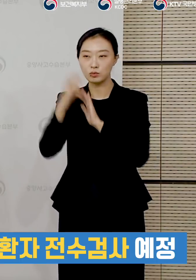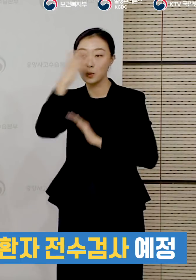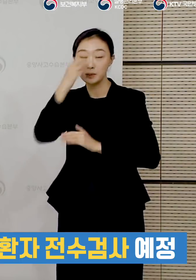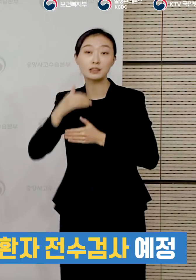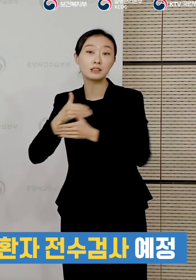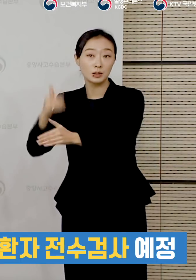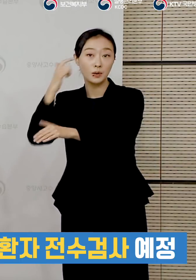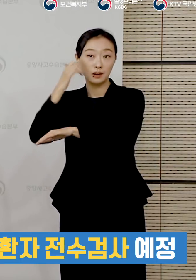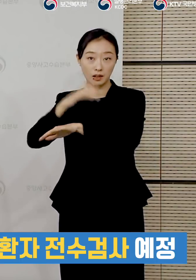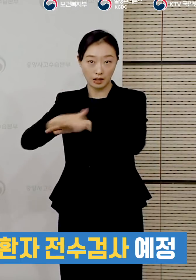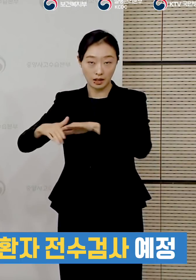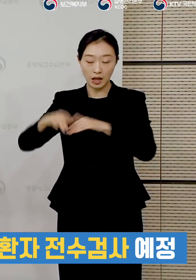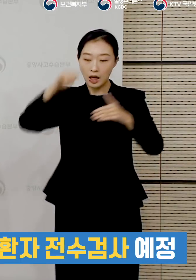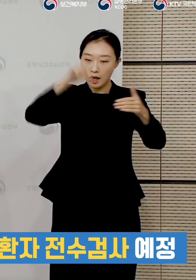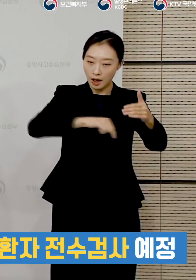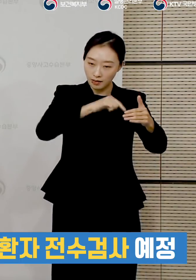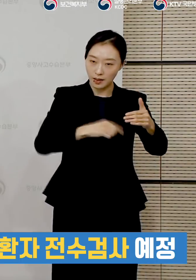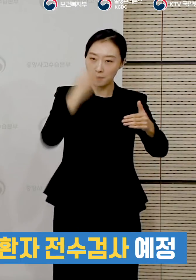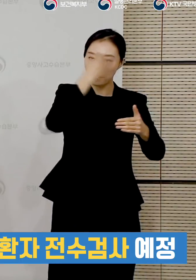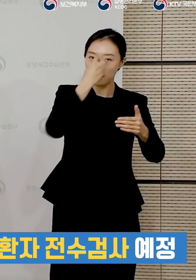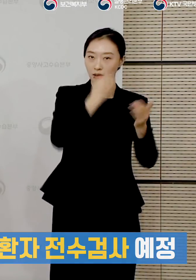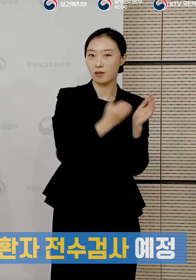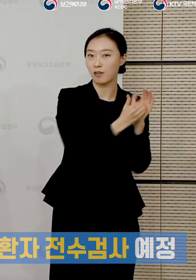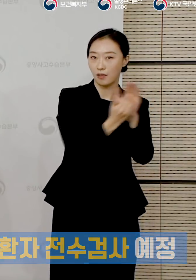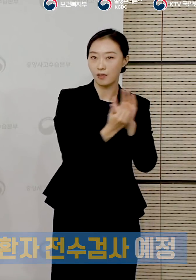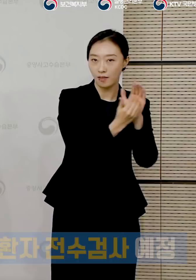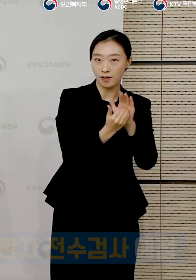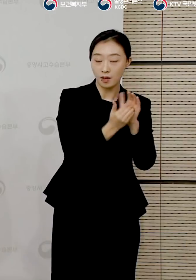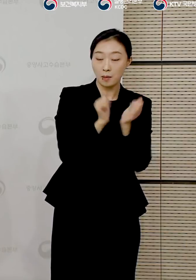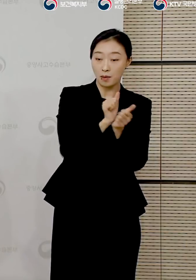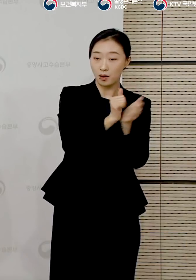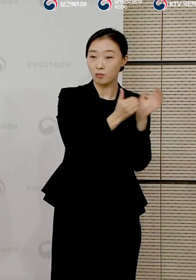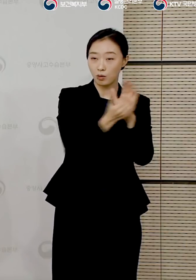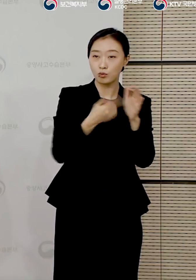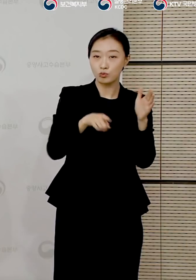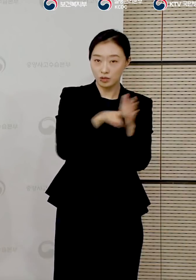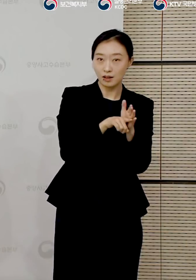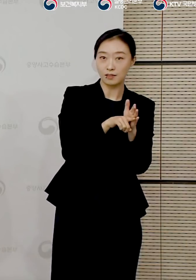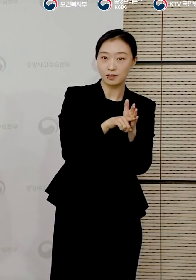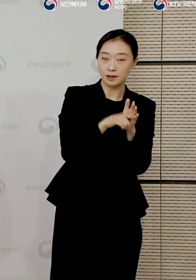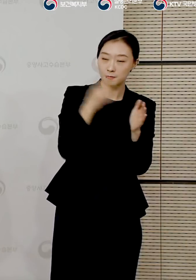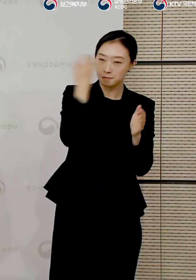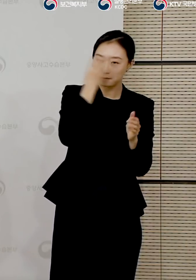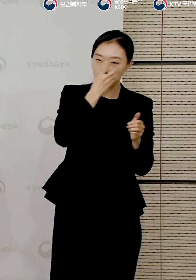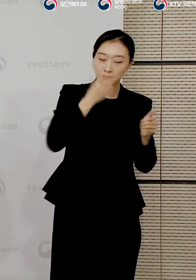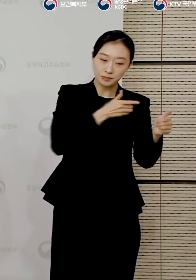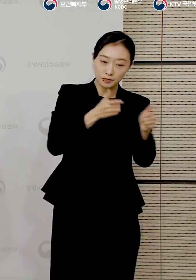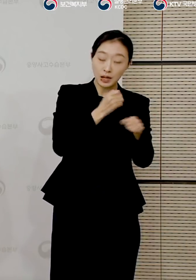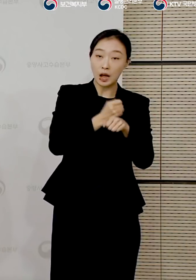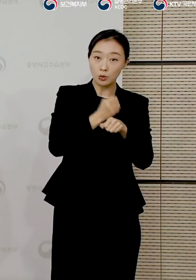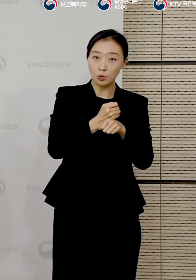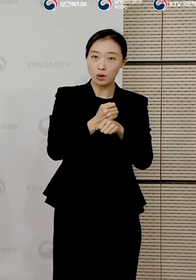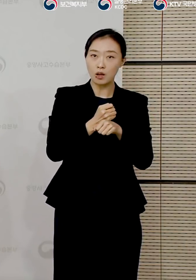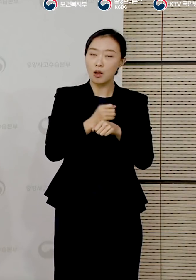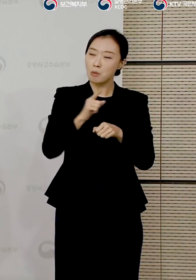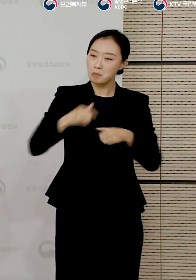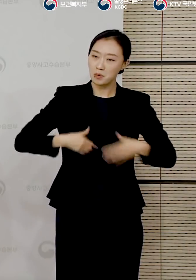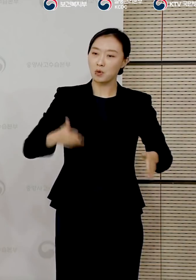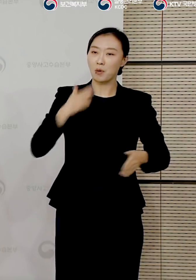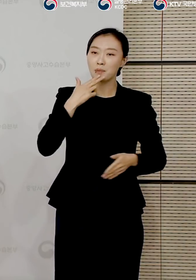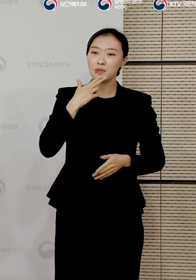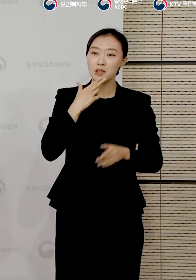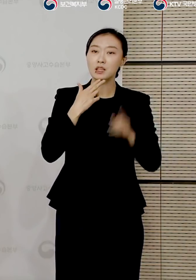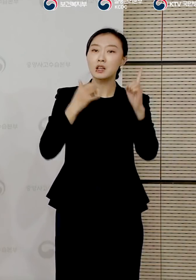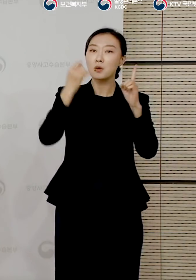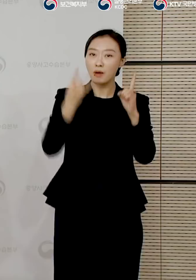내의 방역 관리도 강화하여 당분간 불효불급한 일회성, 이벤트성 행사는 자제하고 취약계층을